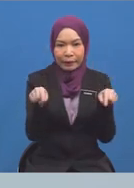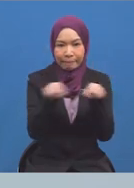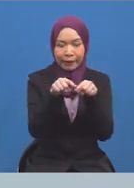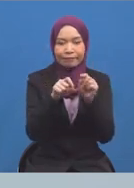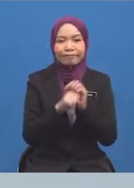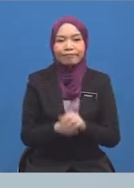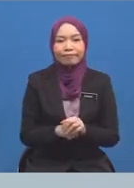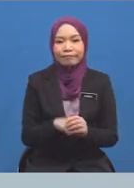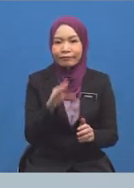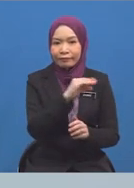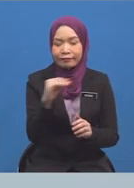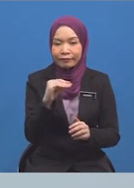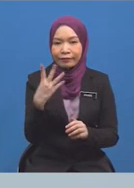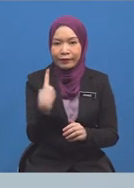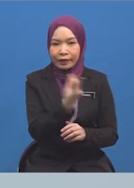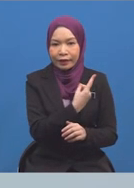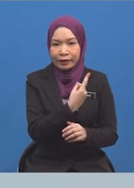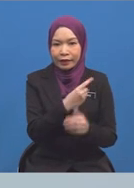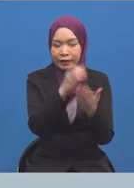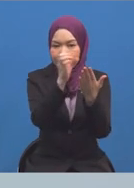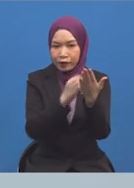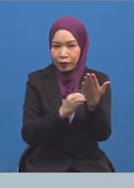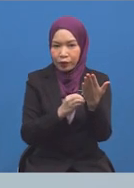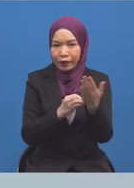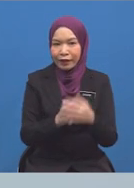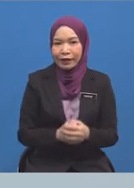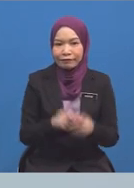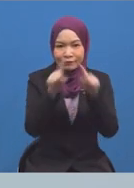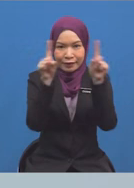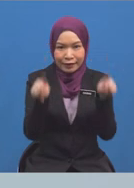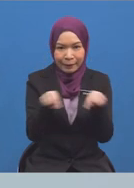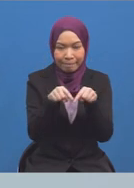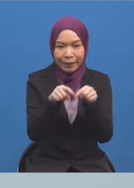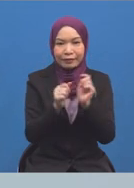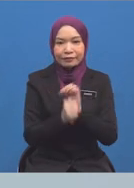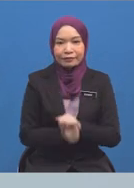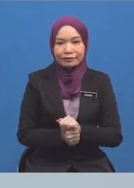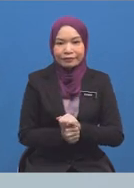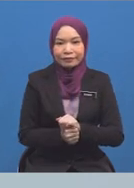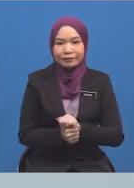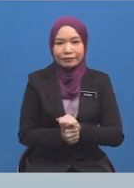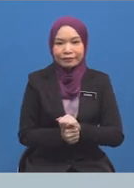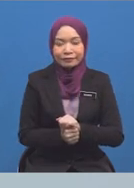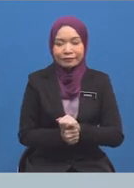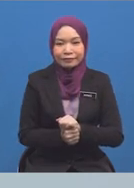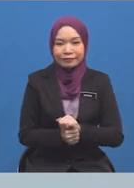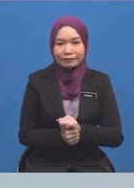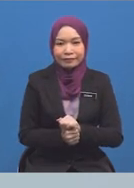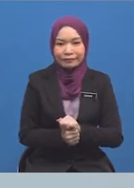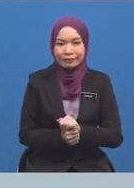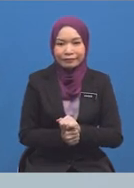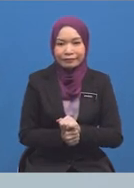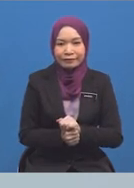kemudian kita lorican seluruh segi empat yang merupakan nomor satu tadi